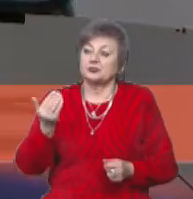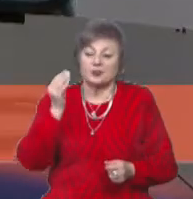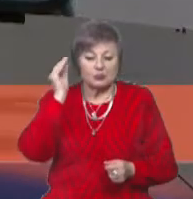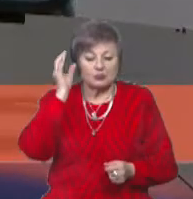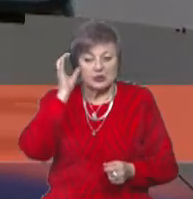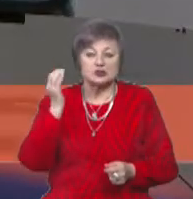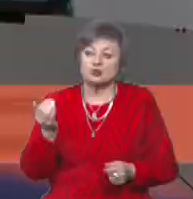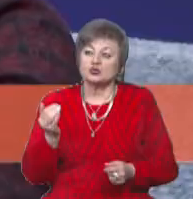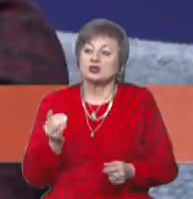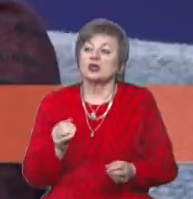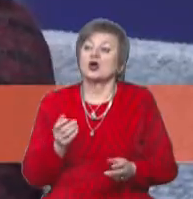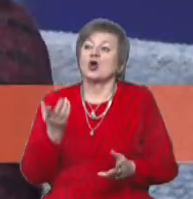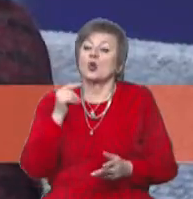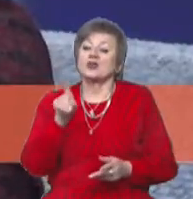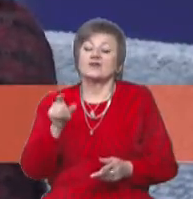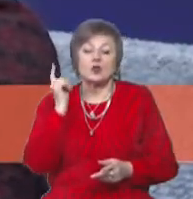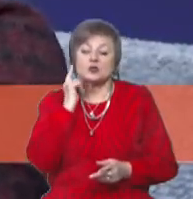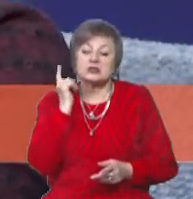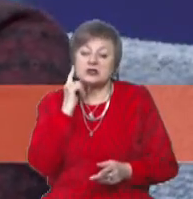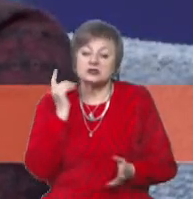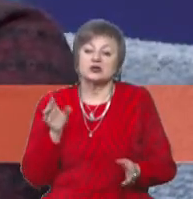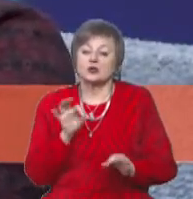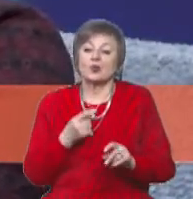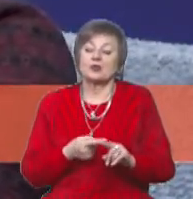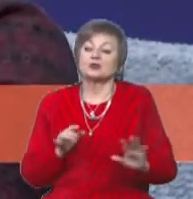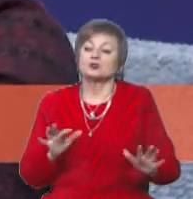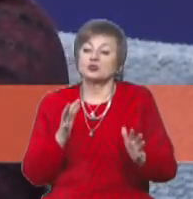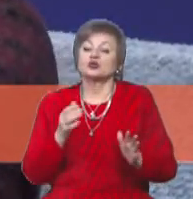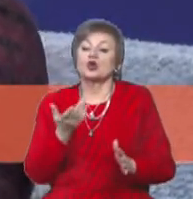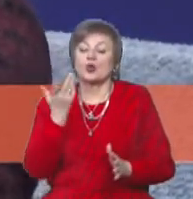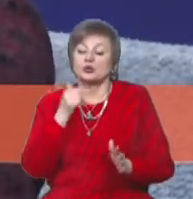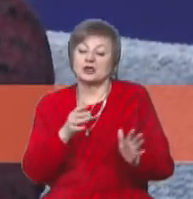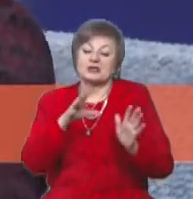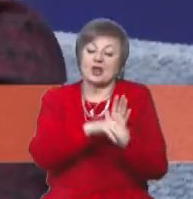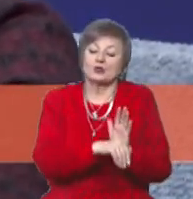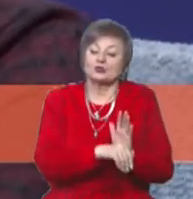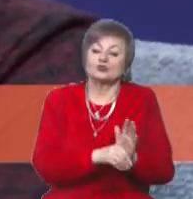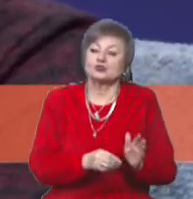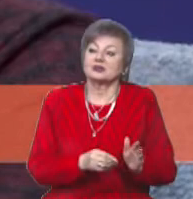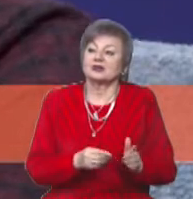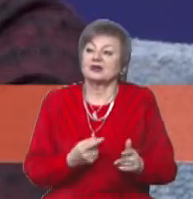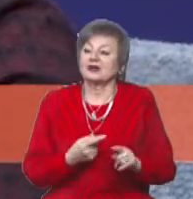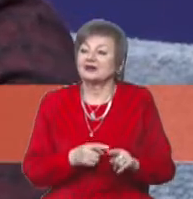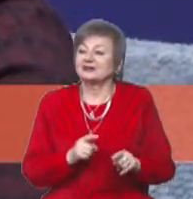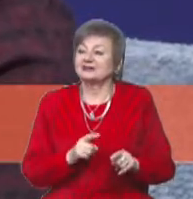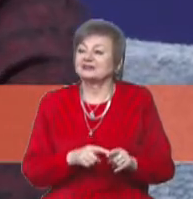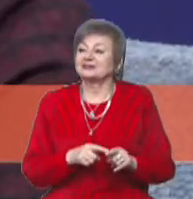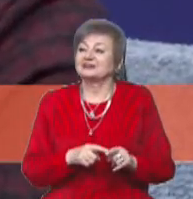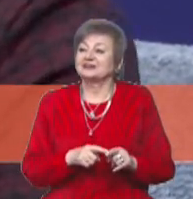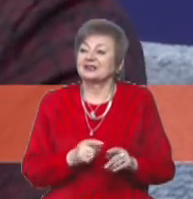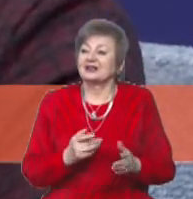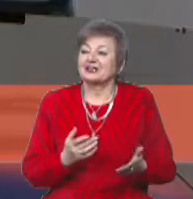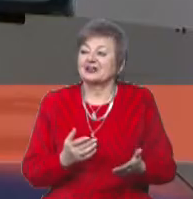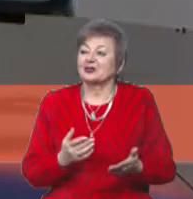Знайшла. Юлічка, коли ви почули про цю історію і вирішили підключитися? Он тут сказала Облаєв, я тут згадала про собак. Ні, а тут якраз навпаки,